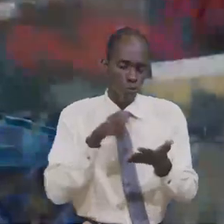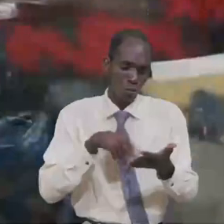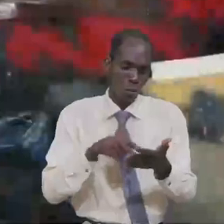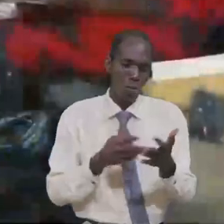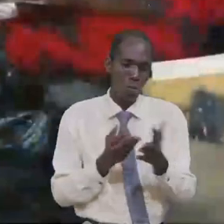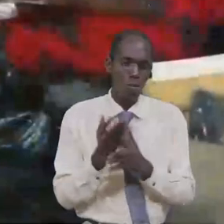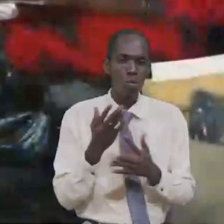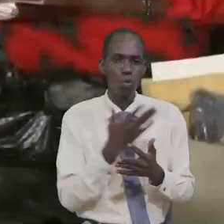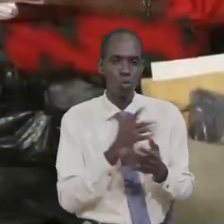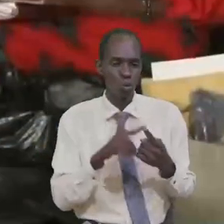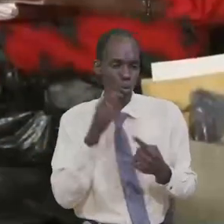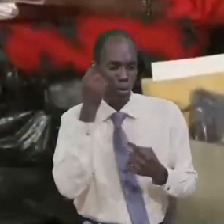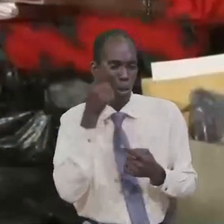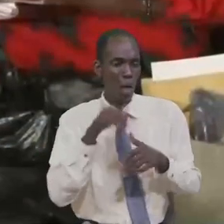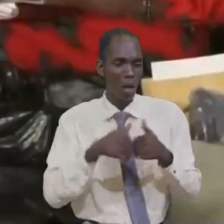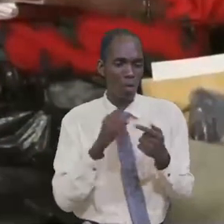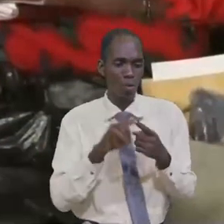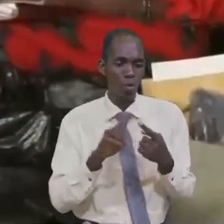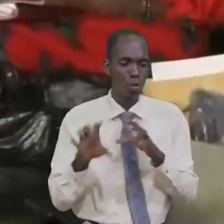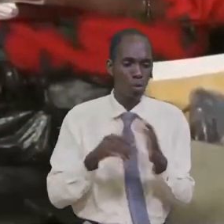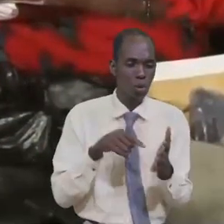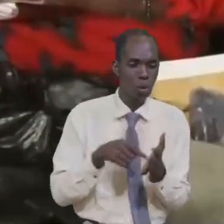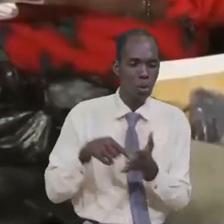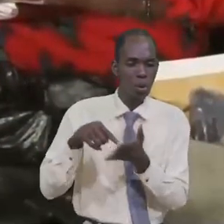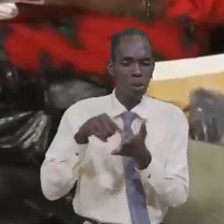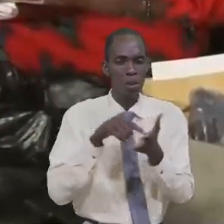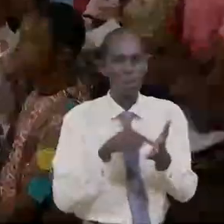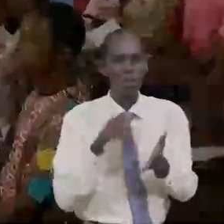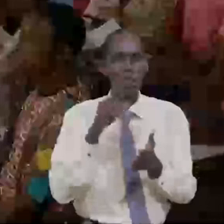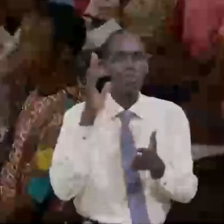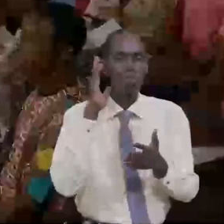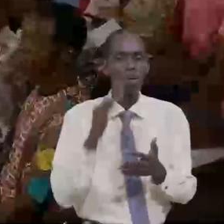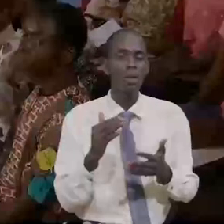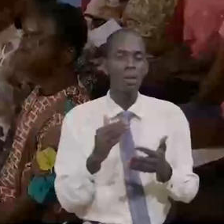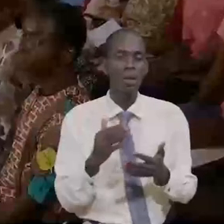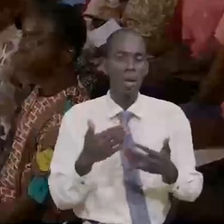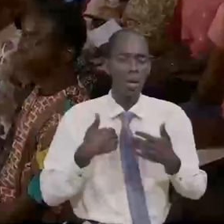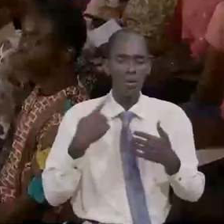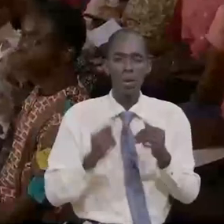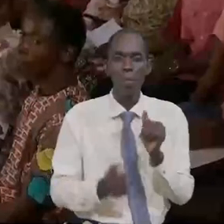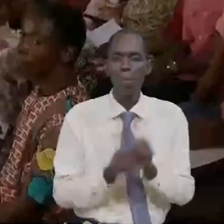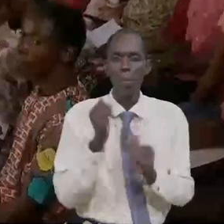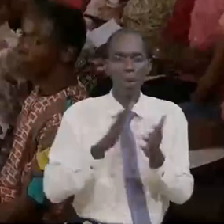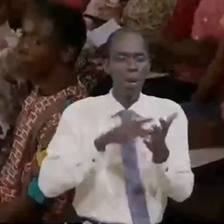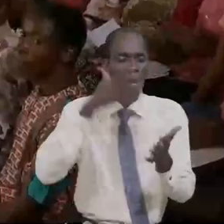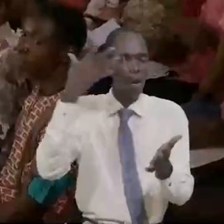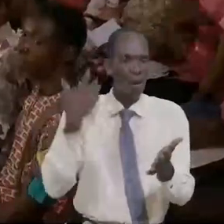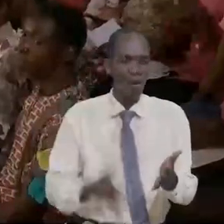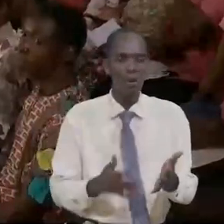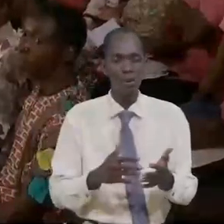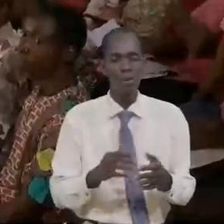faire cela comment faire cela tu auras donc tu peux avoir l'ordinateur le plus cher du monde c'est une lis pas ce manuel